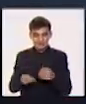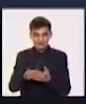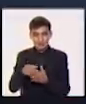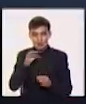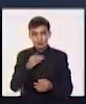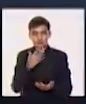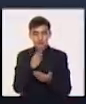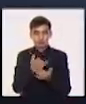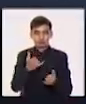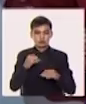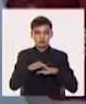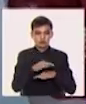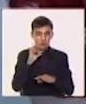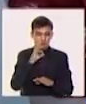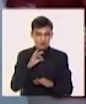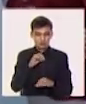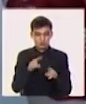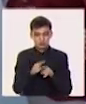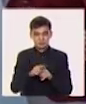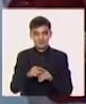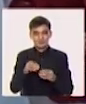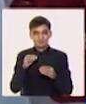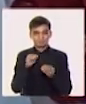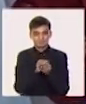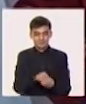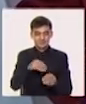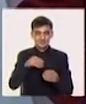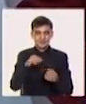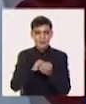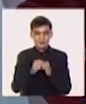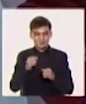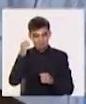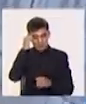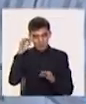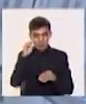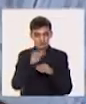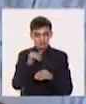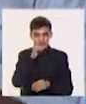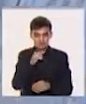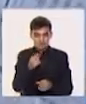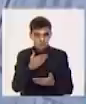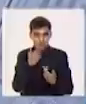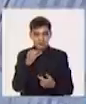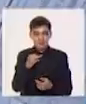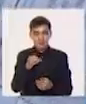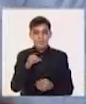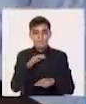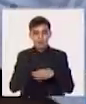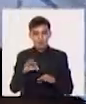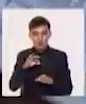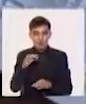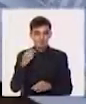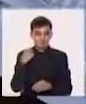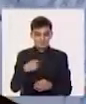әйелінің басына белгі қойғызуға да шамасы келмей жатыр, дейді олардың әпкесі Назира. ал банк әйеліңнің несиесін мұрагері ретінде